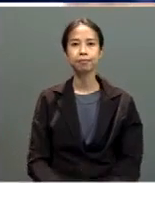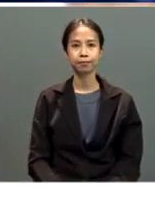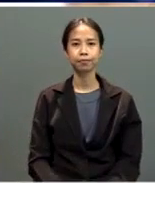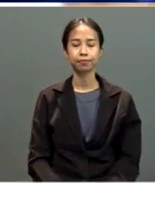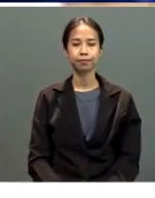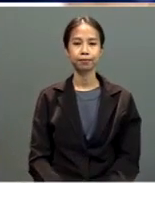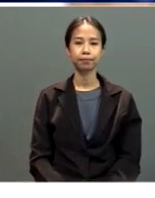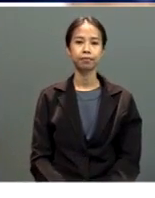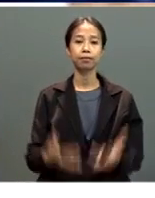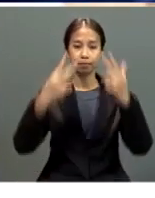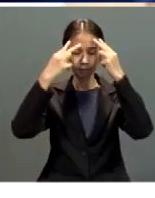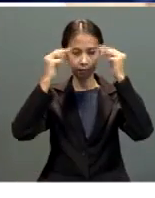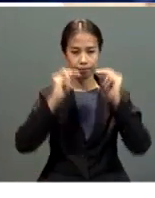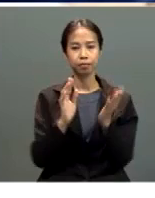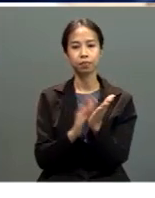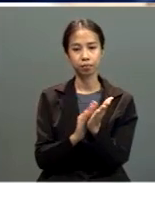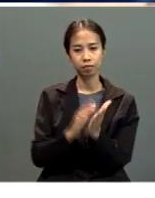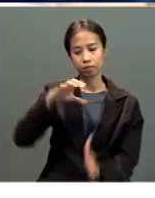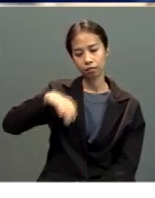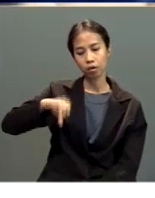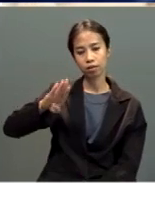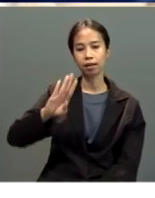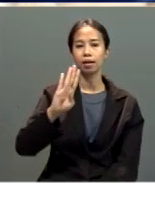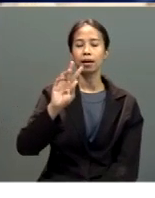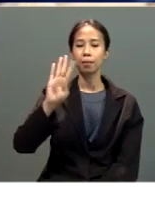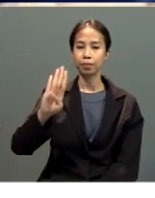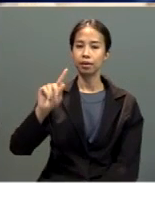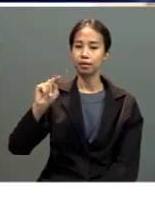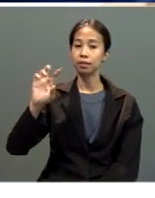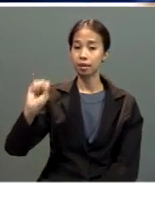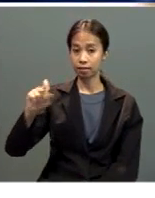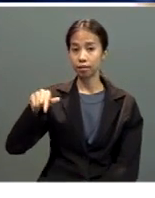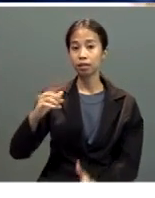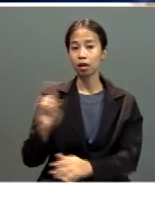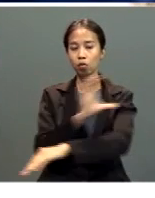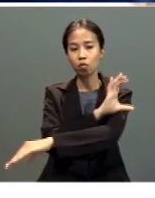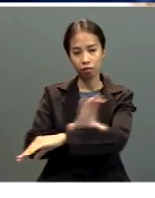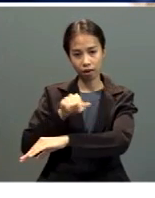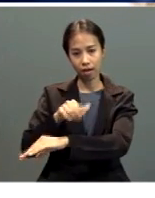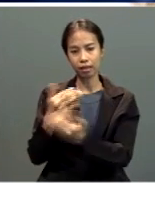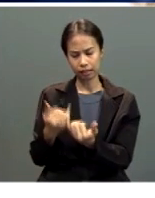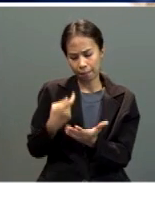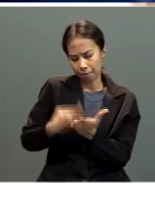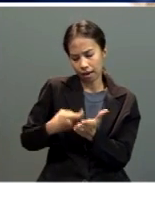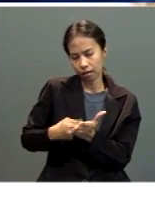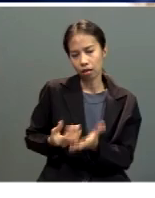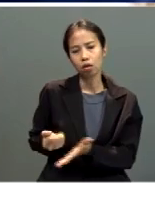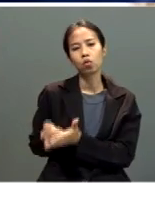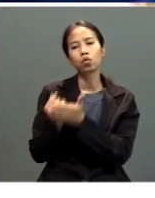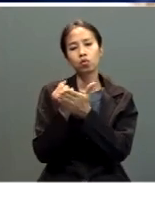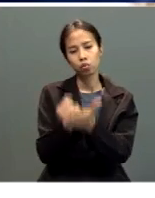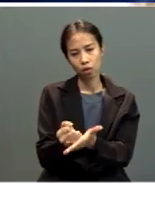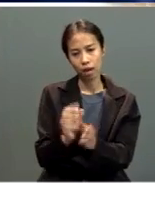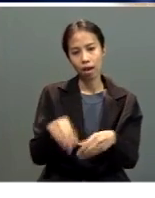นายกรัฐมนตรีชื่นชมและขอบคุณบริษัท BTS ครับที่เข้ามาช่วยเหลือบุคลากรสาธารณสุขโดยมอบกรมธรรม์เงินช่วยเหลือเยียวย